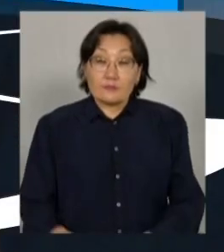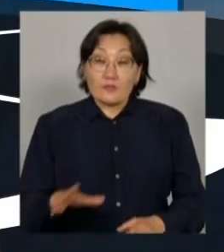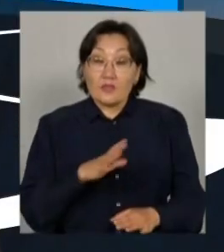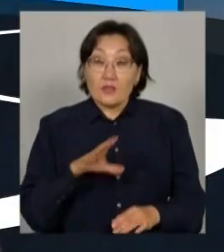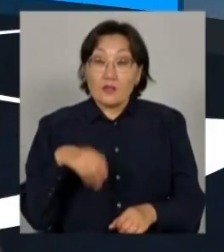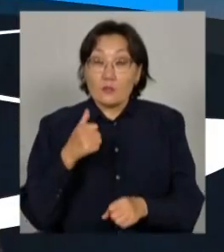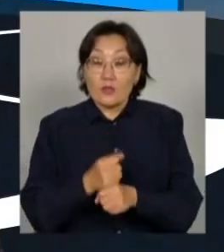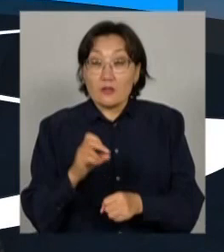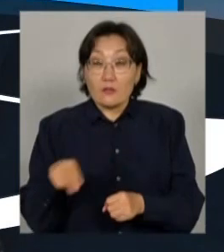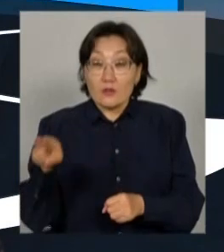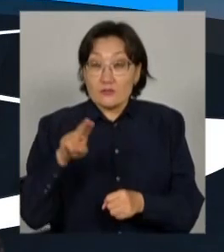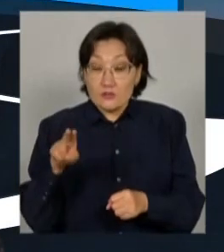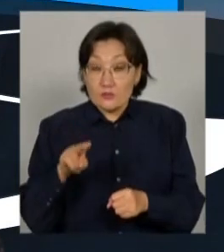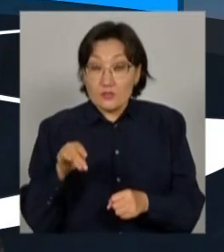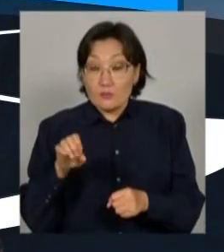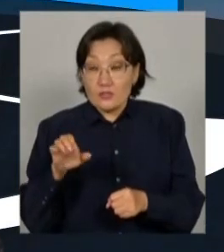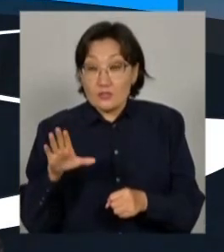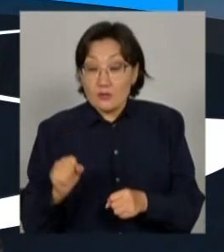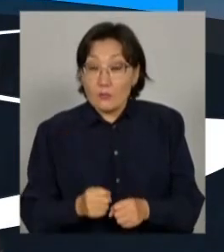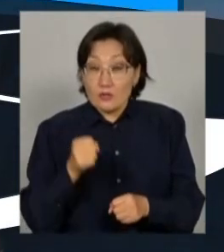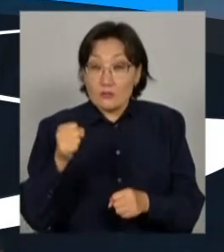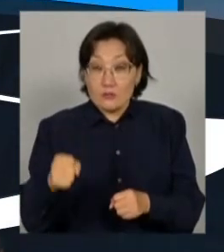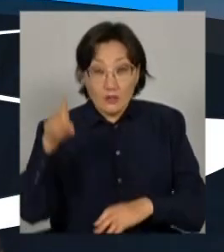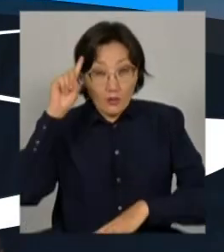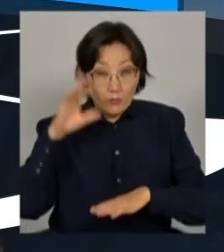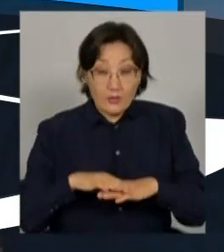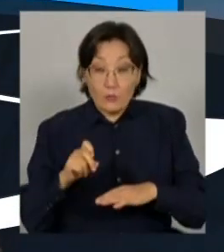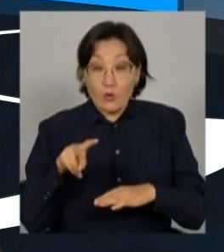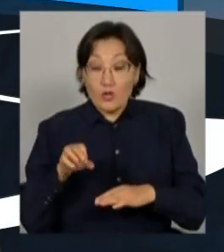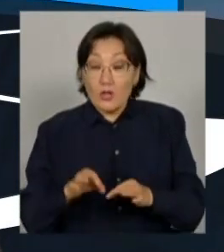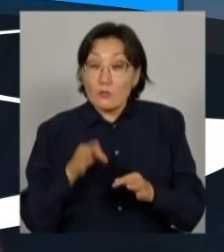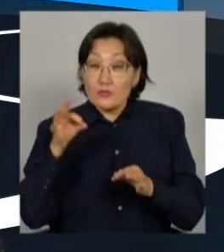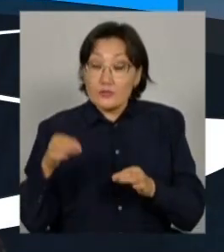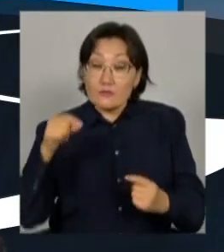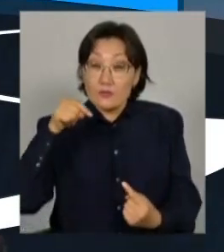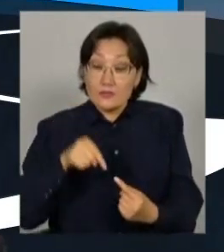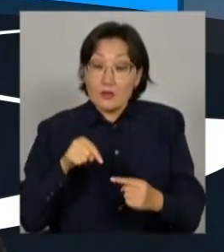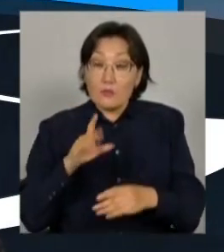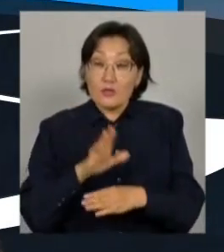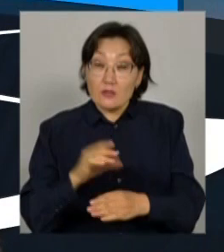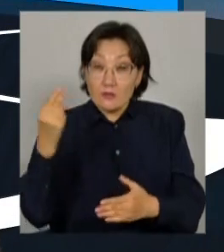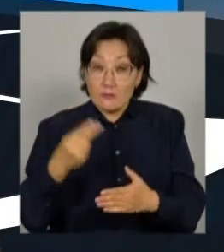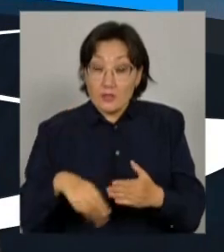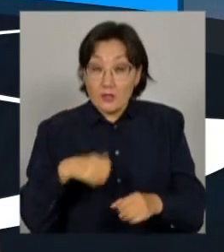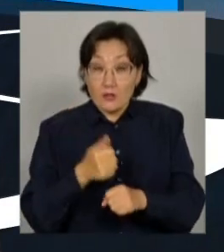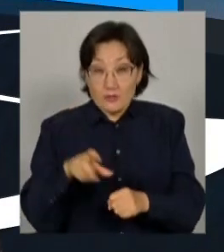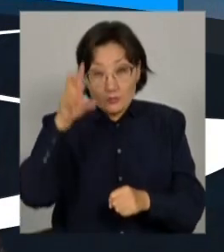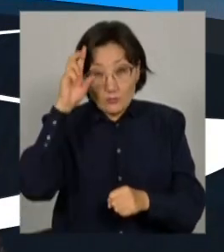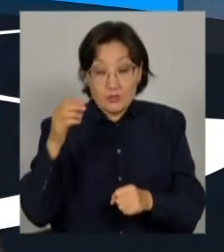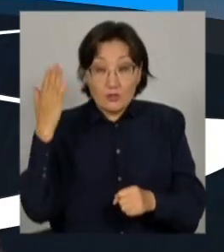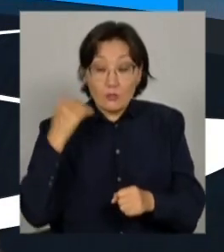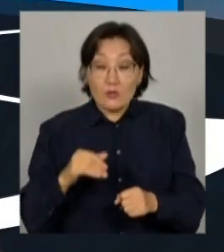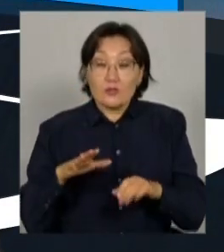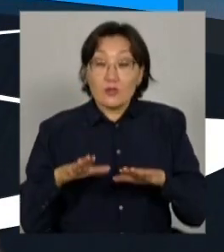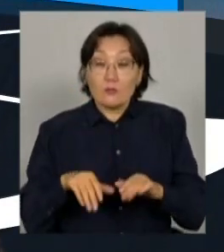Экс-главу МВД Марата Ахмеджанова назначили акимом Акмолинской области. Соответствующий указ подписал глава государства. Ранее